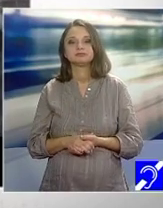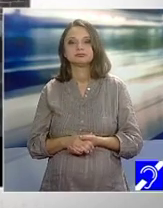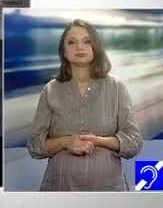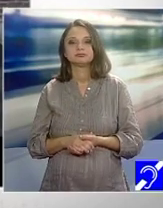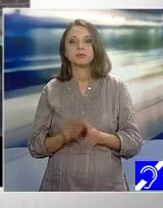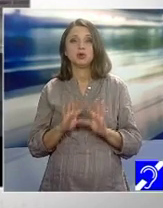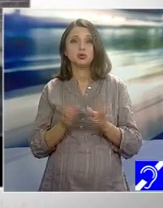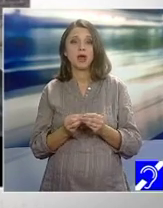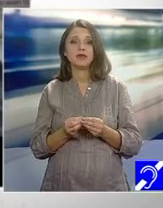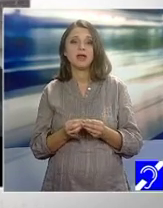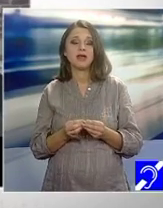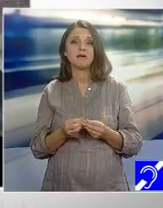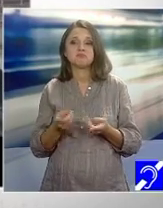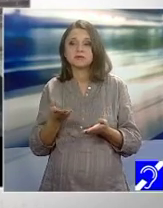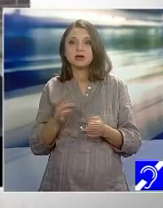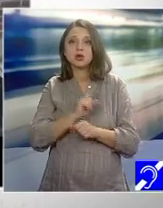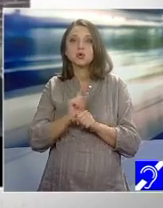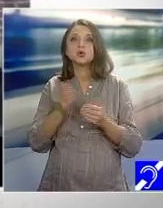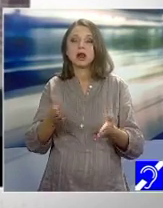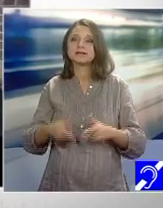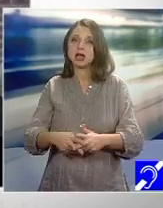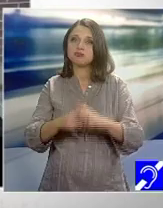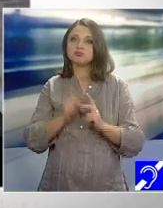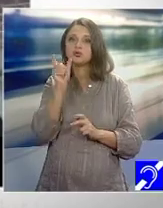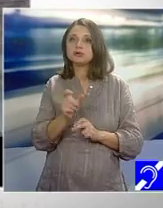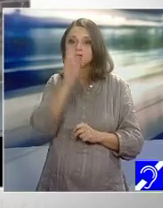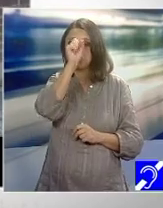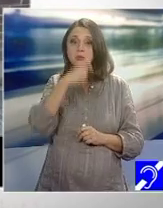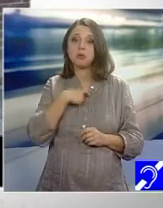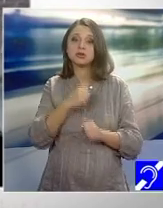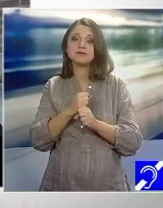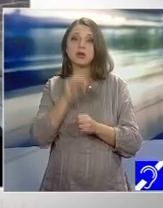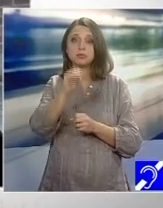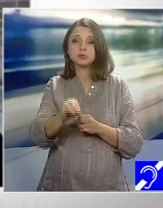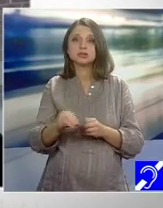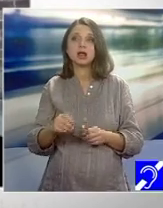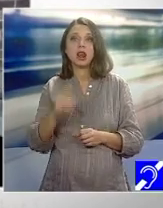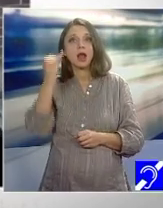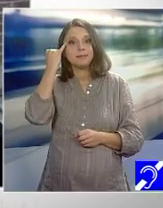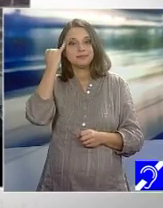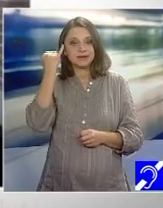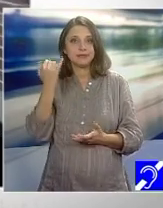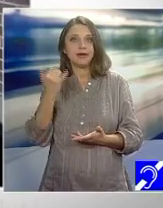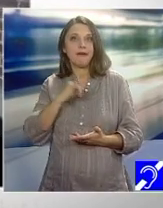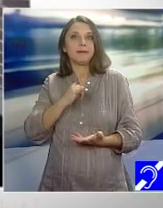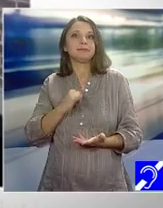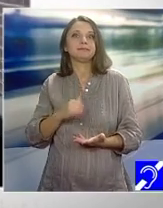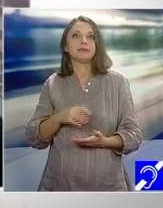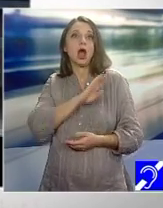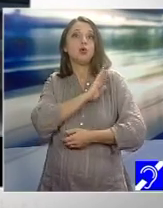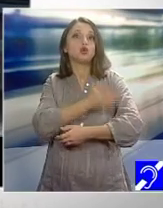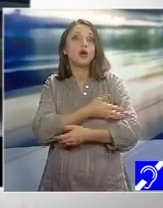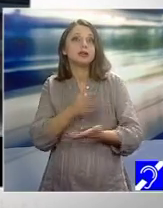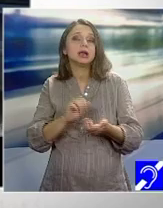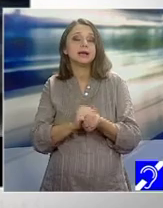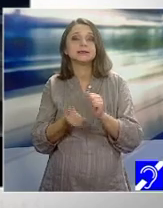facilități pot fi instalate, să spunem, la inițiativa autorităților care se sesizează în